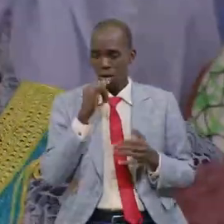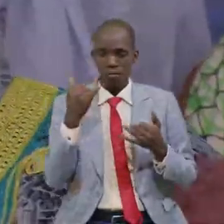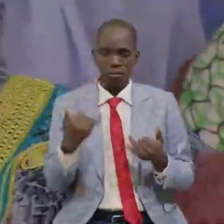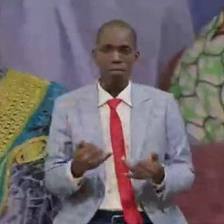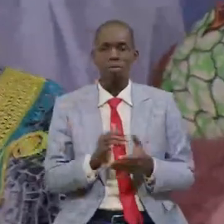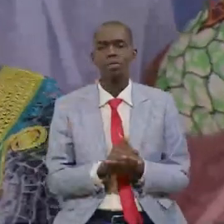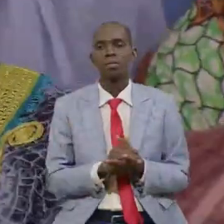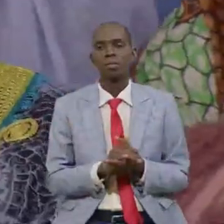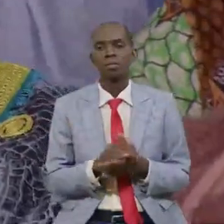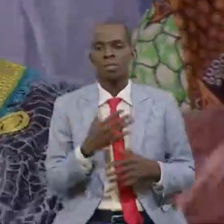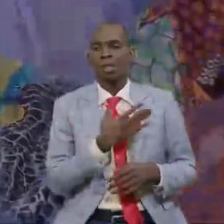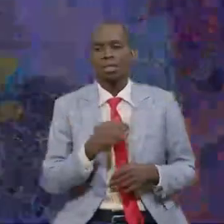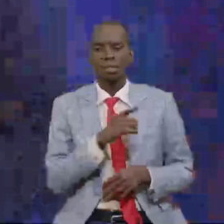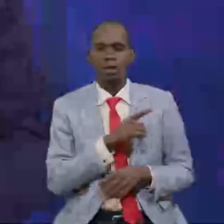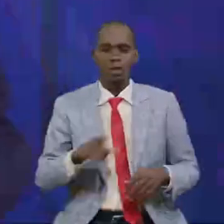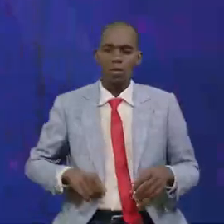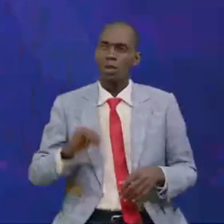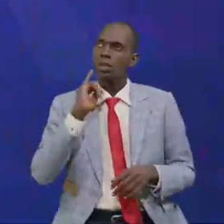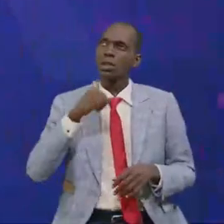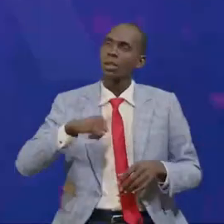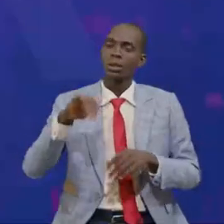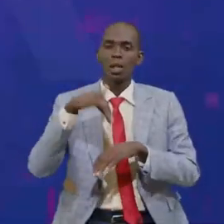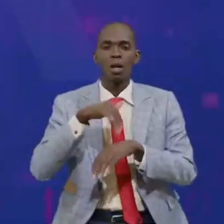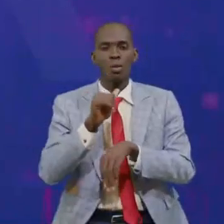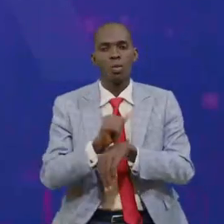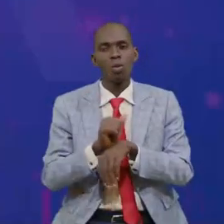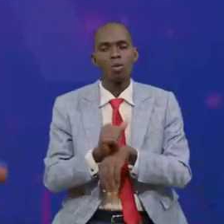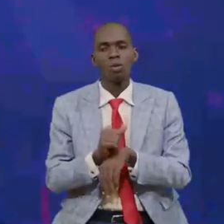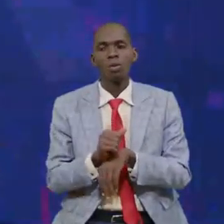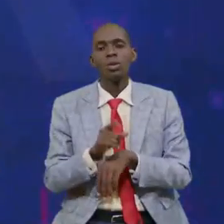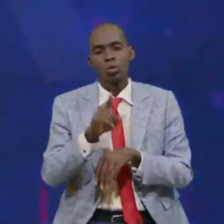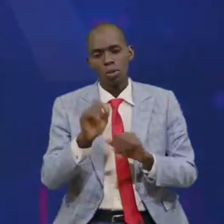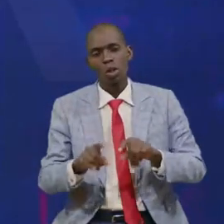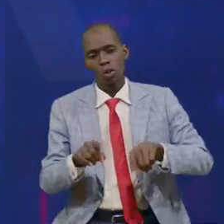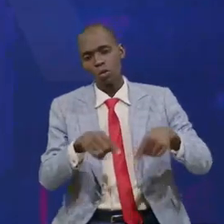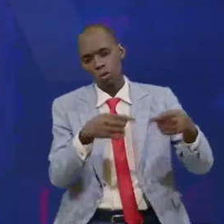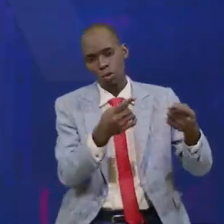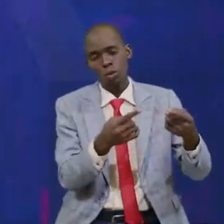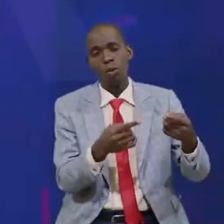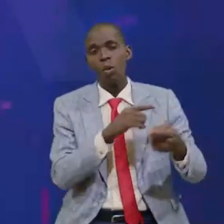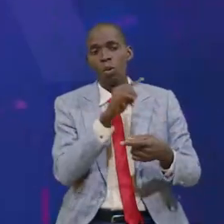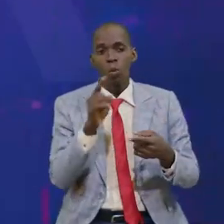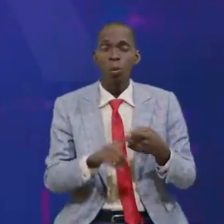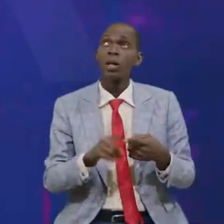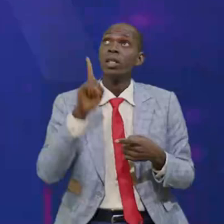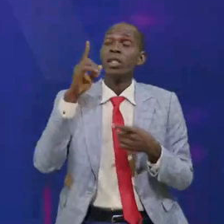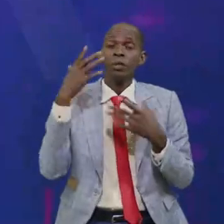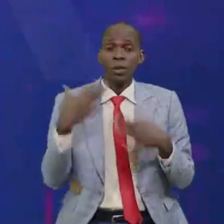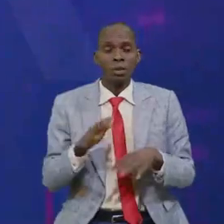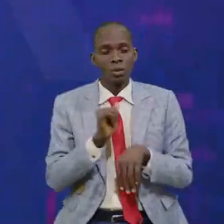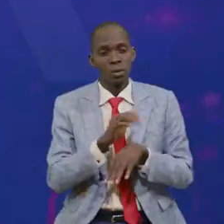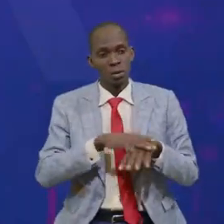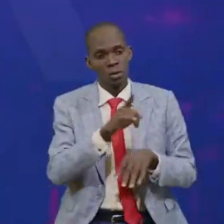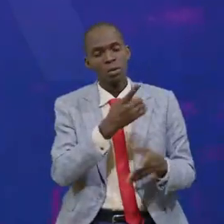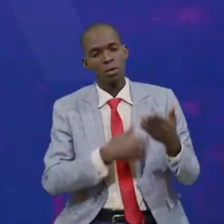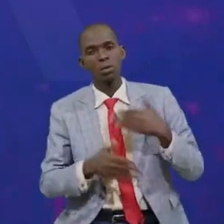Et le Seigneur est toujours à l'œuvre. Il n'a pas encore terminé. Tu peux t'en aller. Quand il aura fini, tu peux revenir. Tu